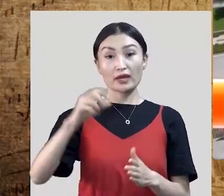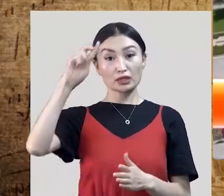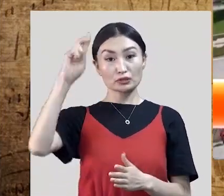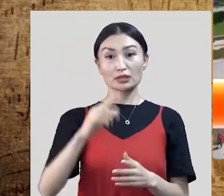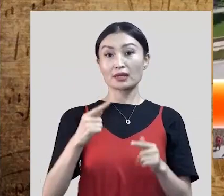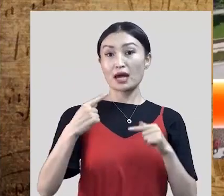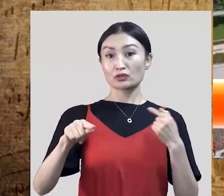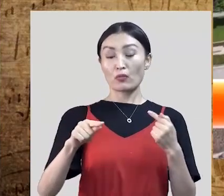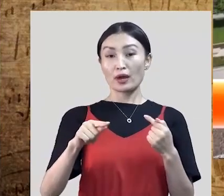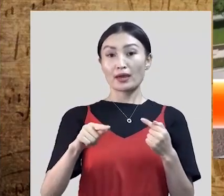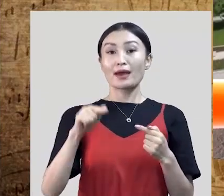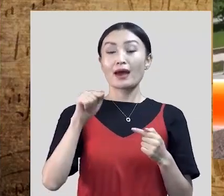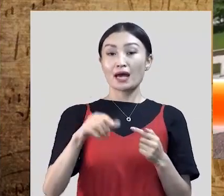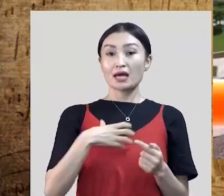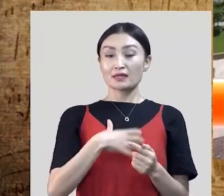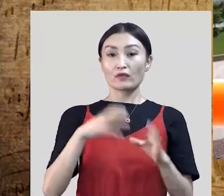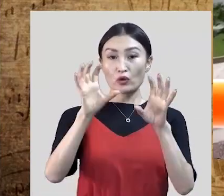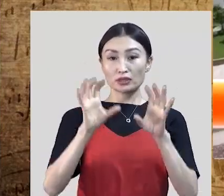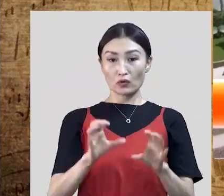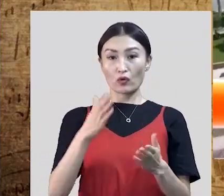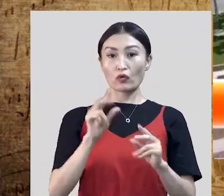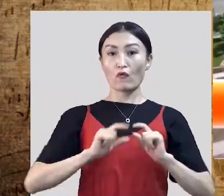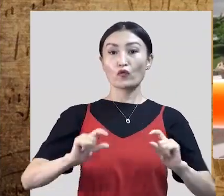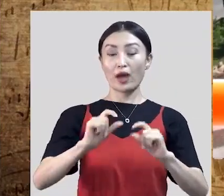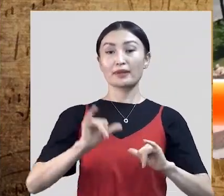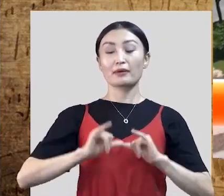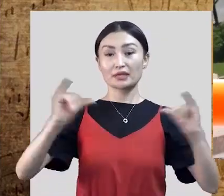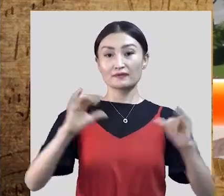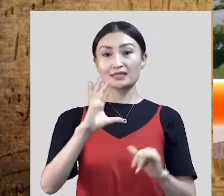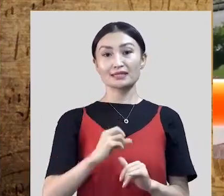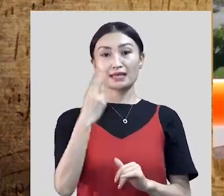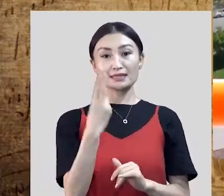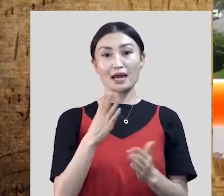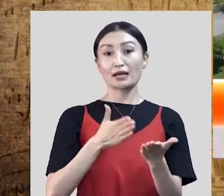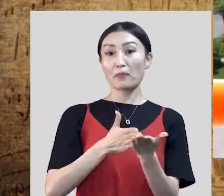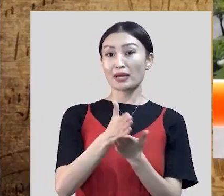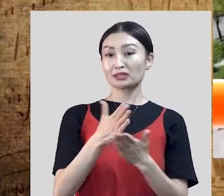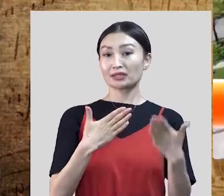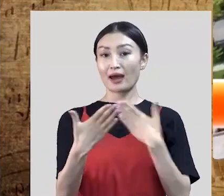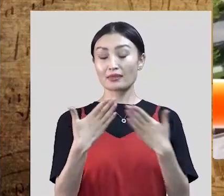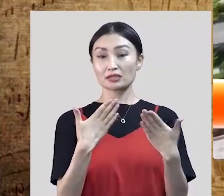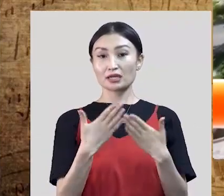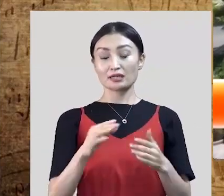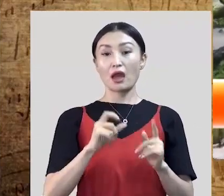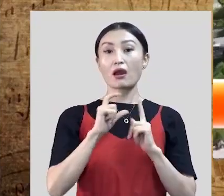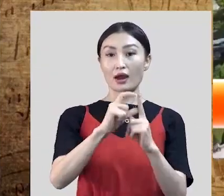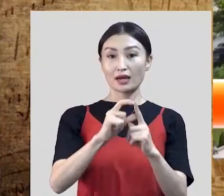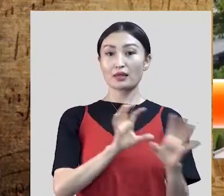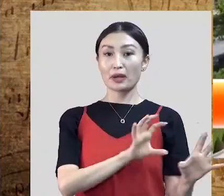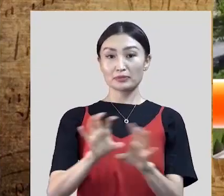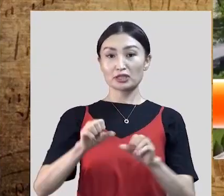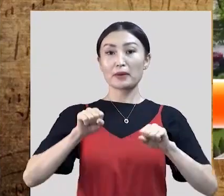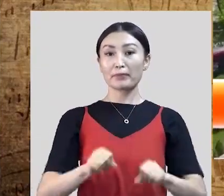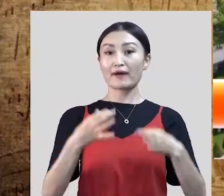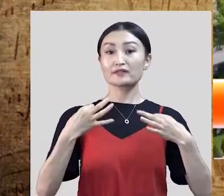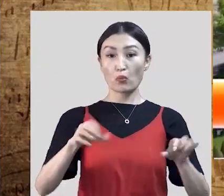государства особая, ведь именно основной закон является фундаментом развития социальных и политических отношений, гарантом обеспечения прав